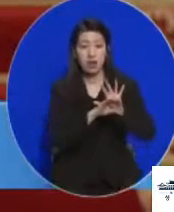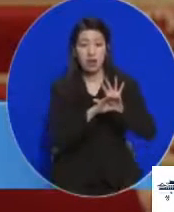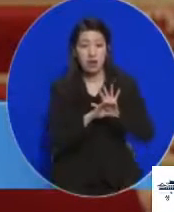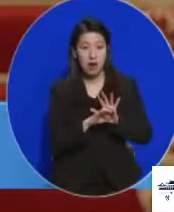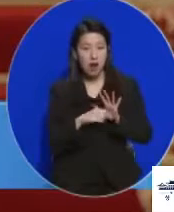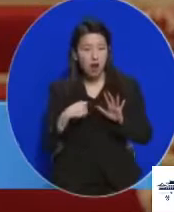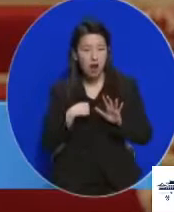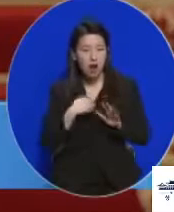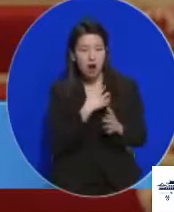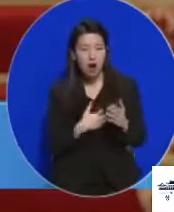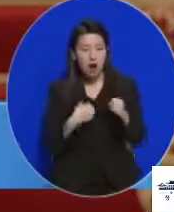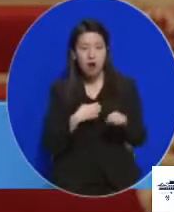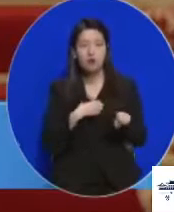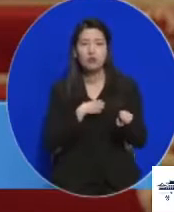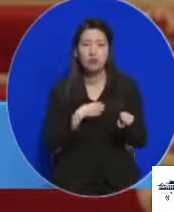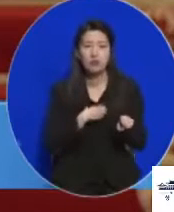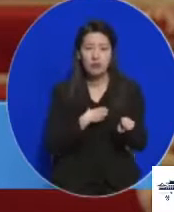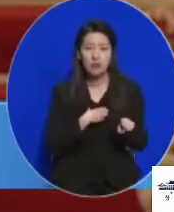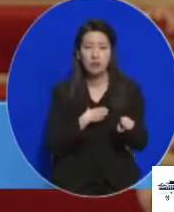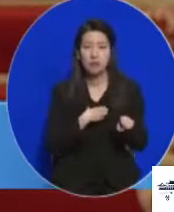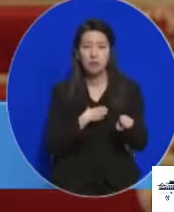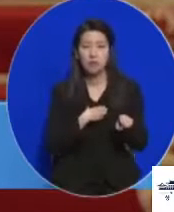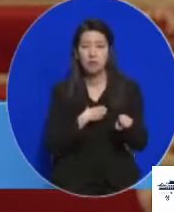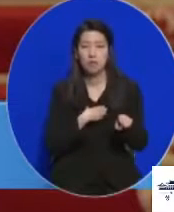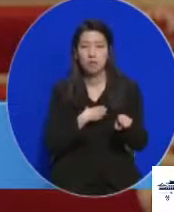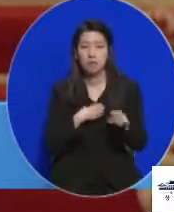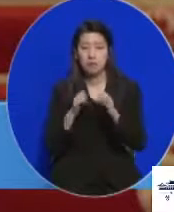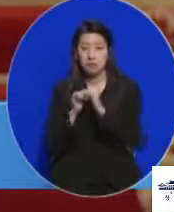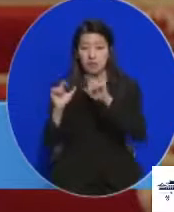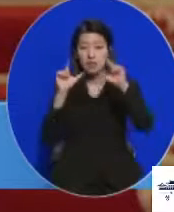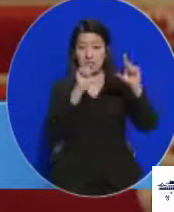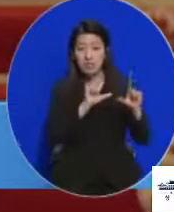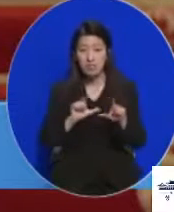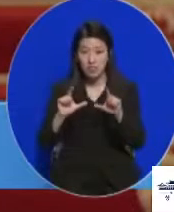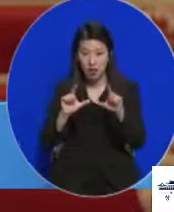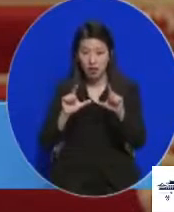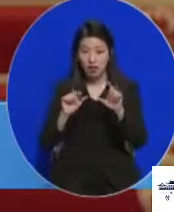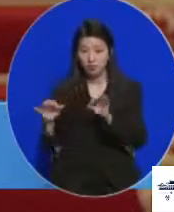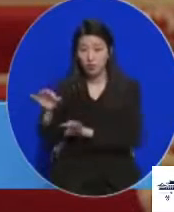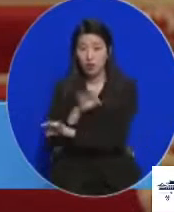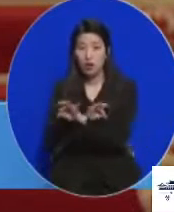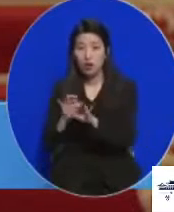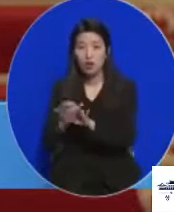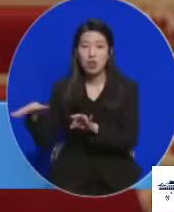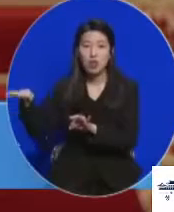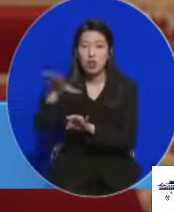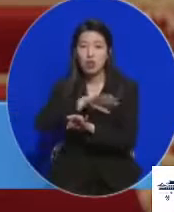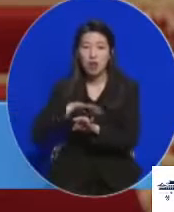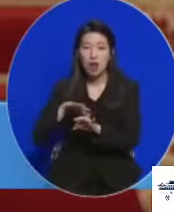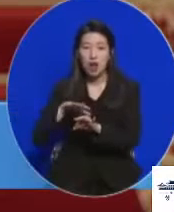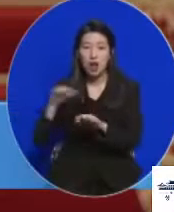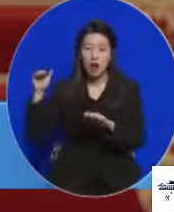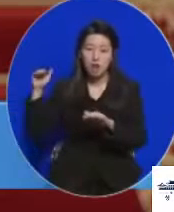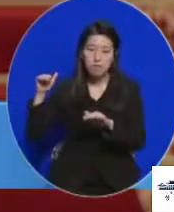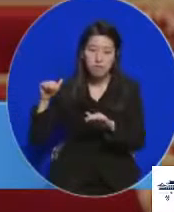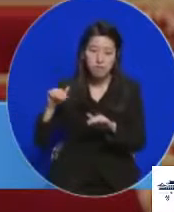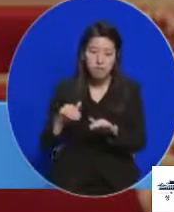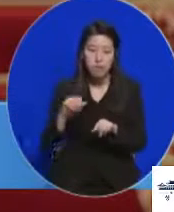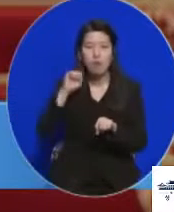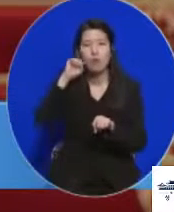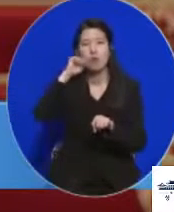위 협박 보 유 게 없나 은 민생경제 의 어려움이 지속되고 있습니다